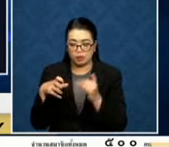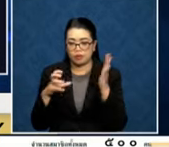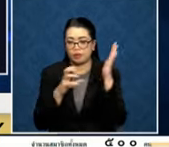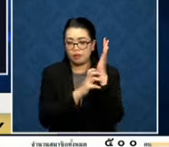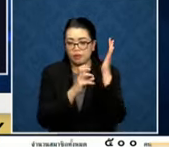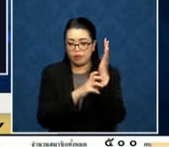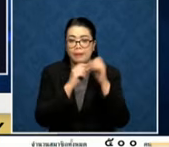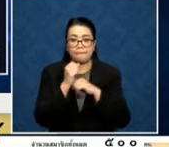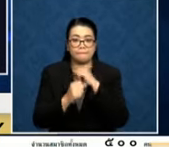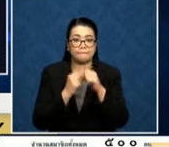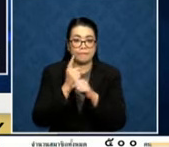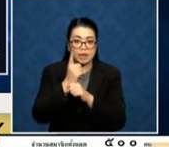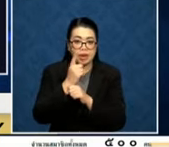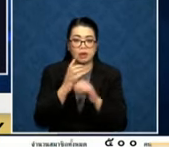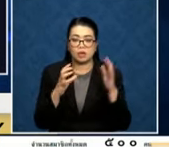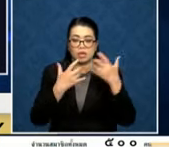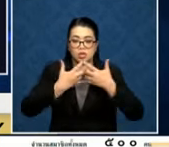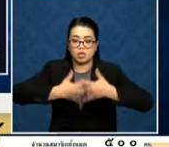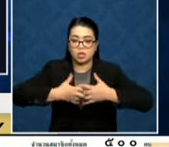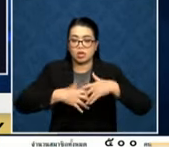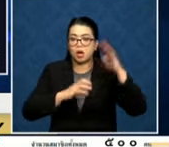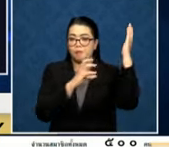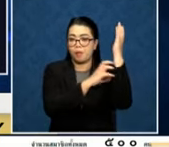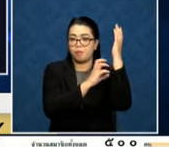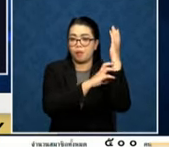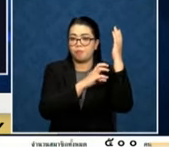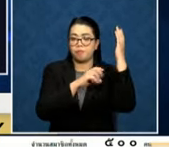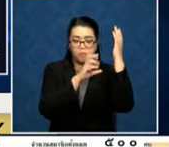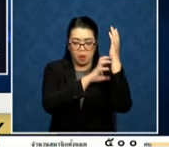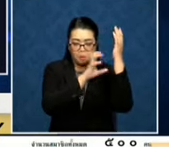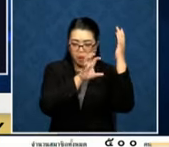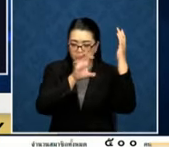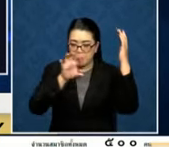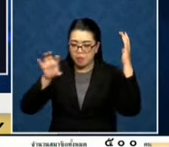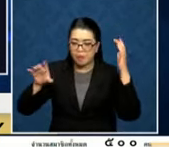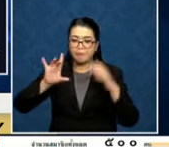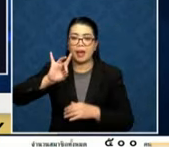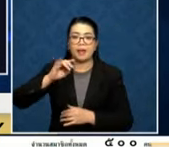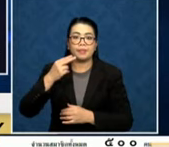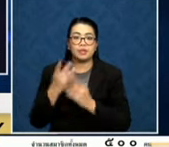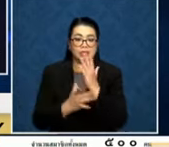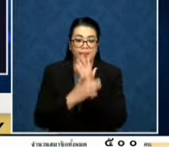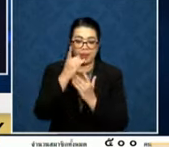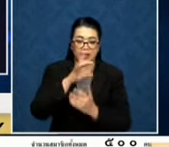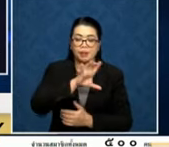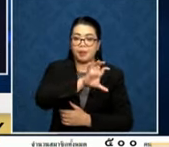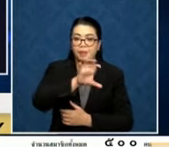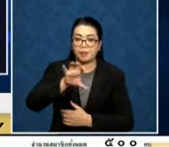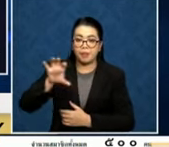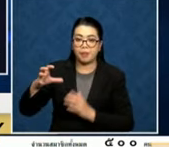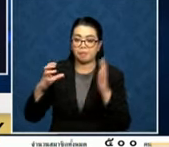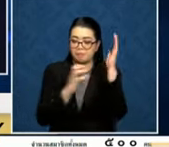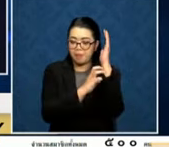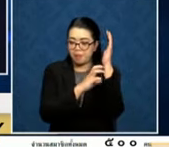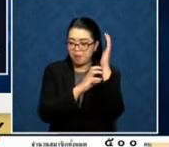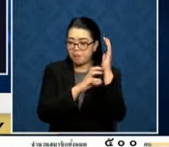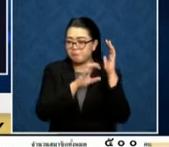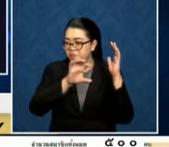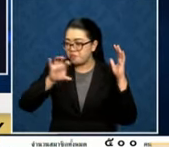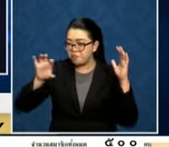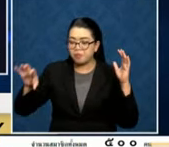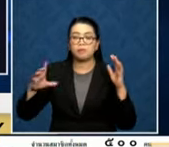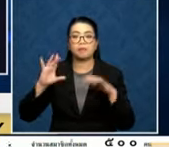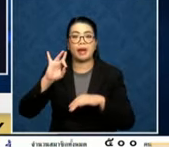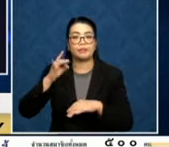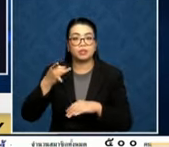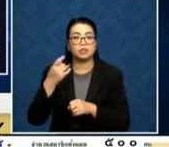ติดตั้งปีละโทษนะครับประมาณ 80,000อันครับแต่ต่อสัปดาห์ครับนี่แค่แผนระยะสั้นกับระยะ